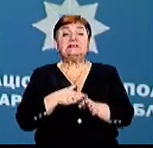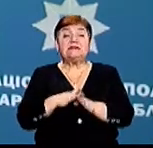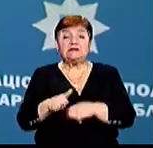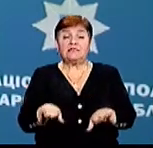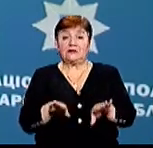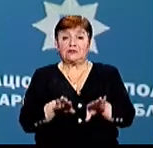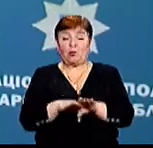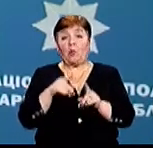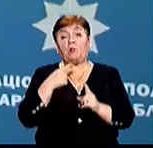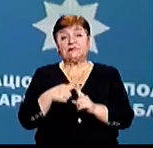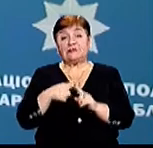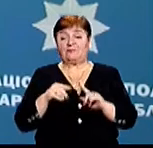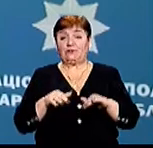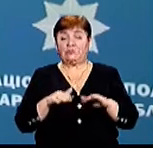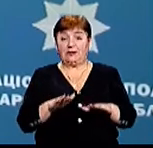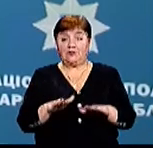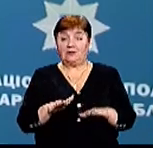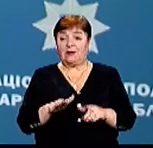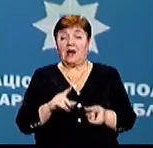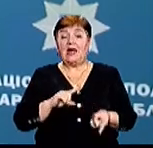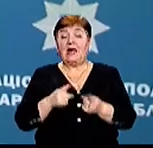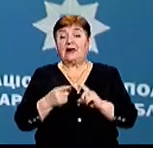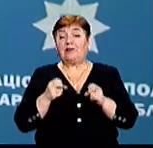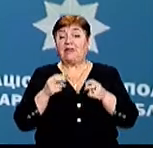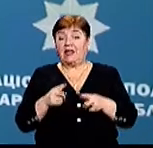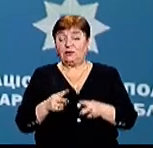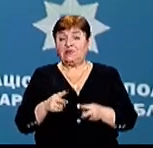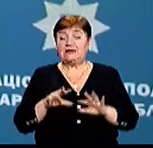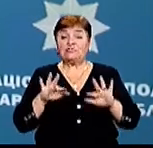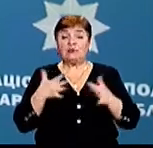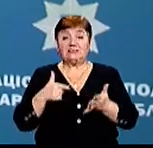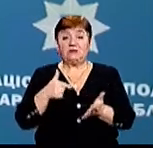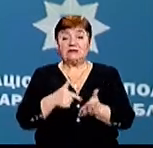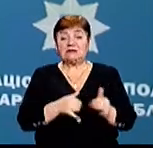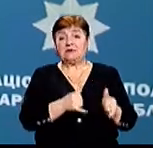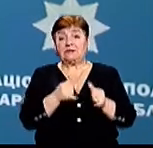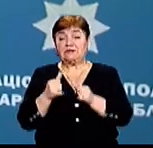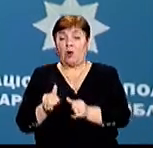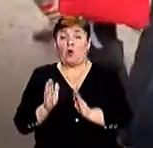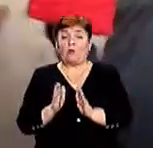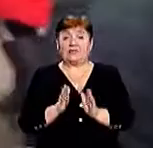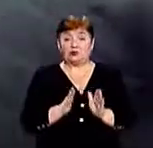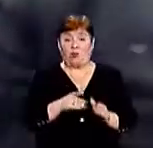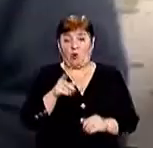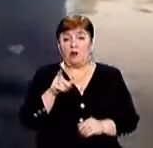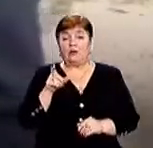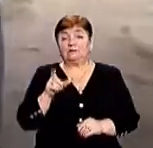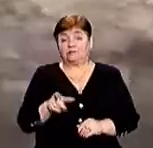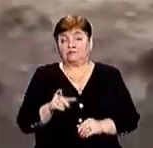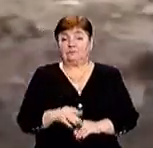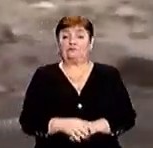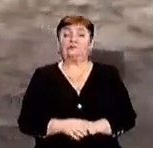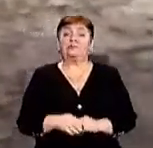здійснити таку позитивну дію, як урегулювання криміногенної ситуації в місті та, власне, забезпечення громадського порядку. Через які саме